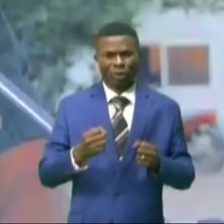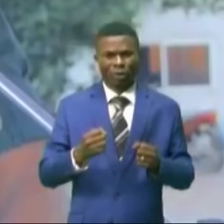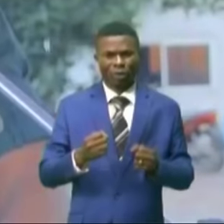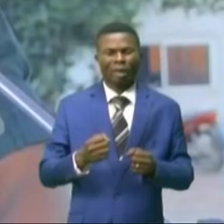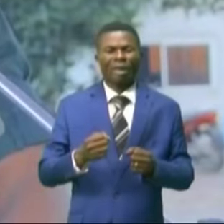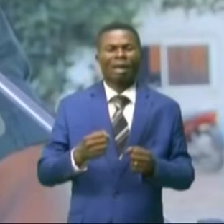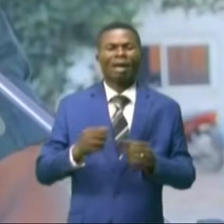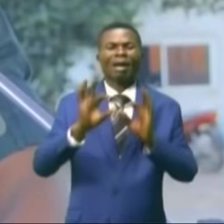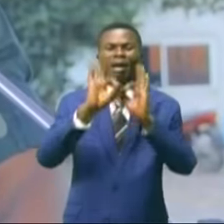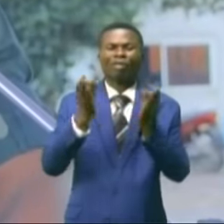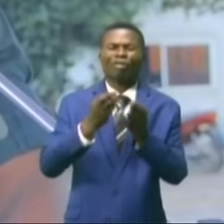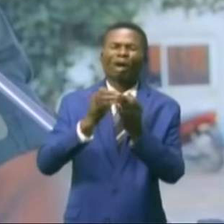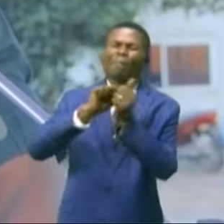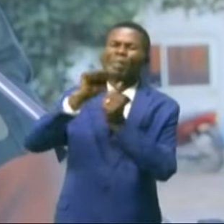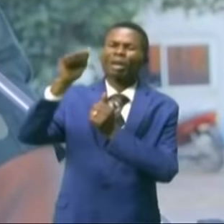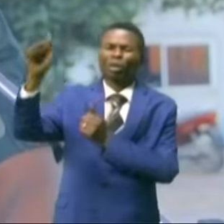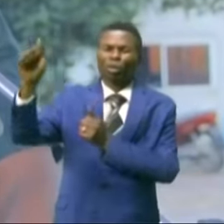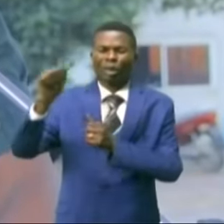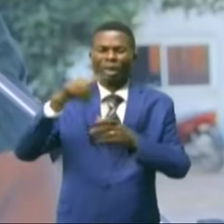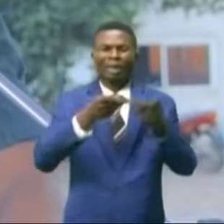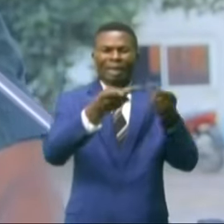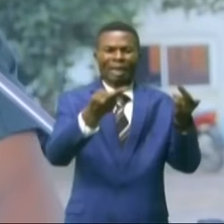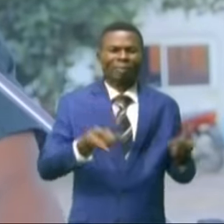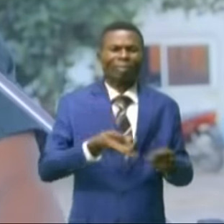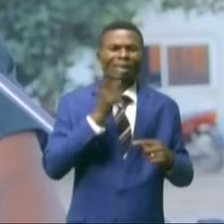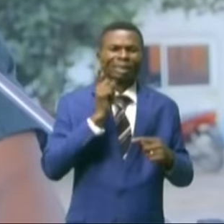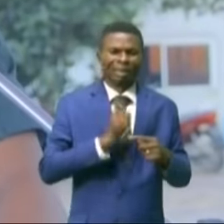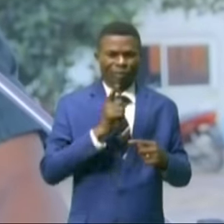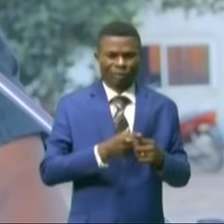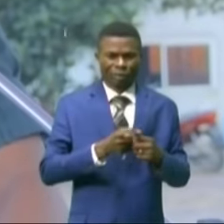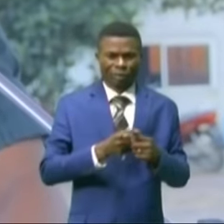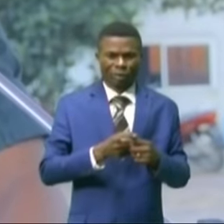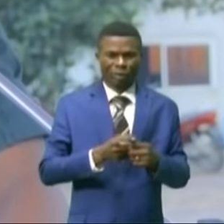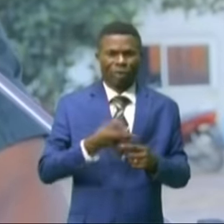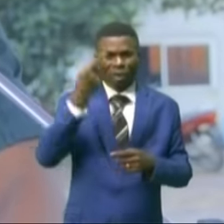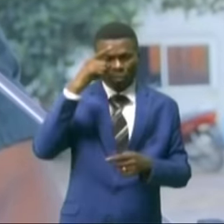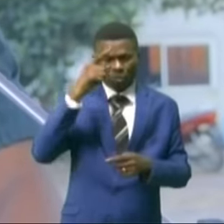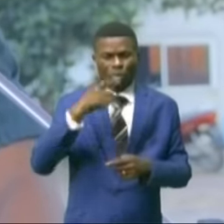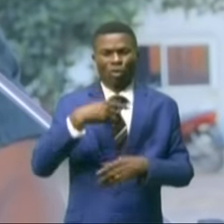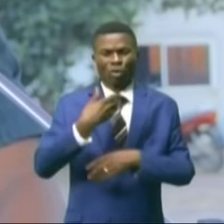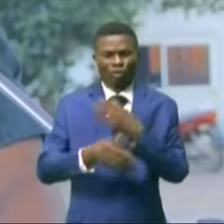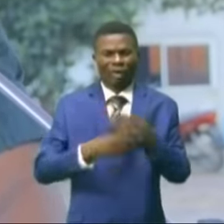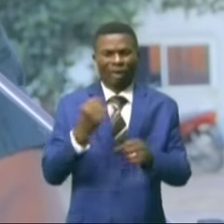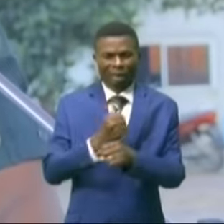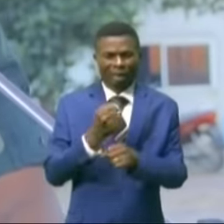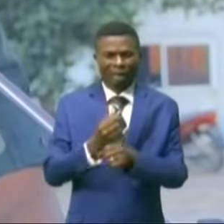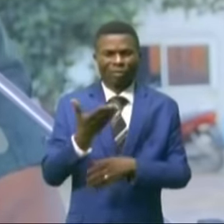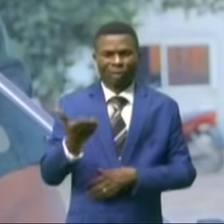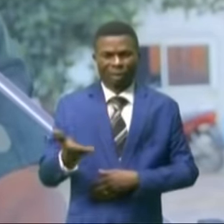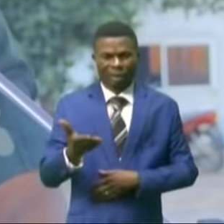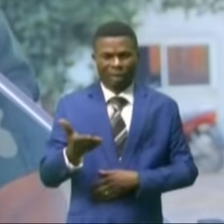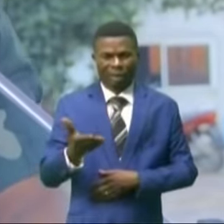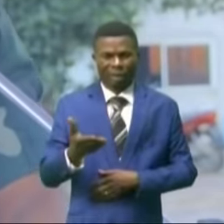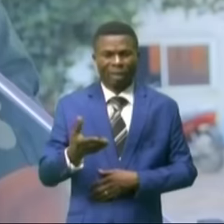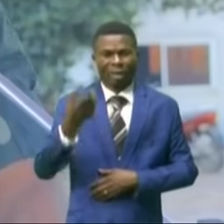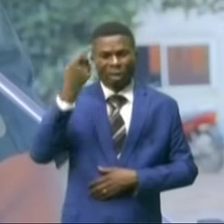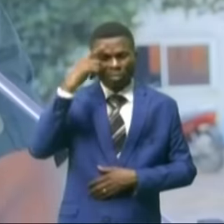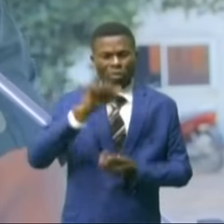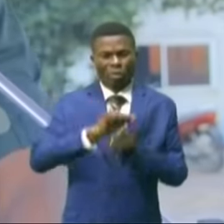familles, dans un milieu, un contexte très difficile, on ravive la rancune, on ravive la